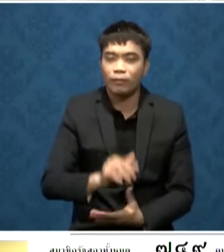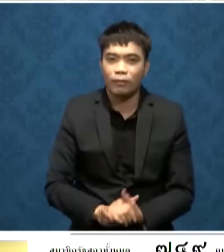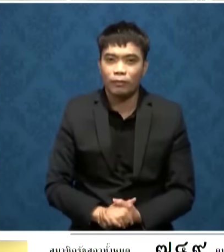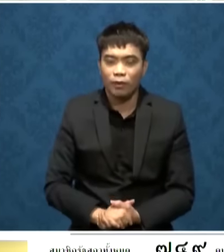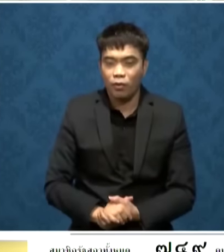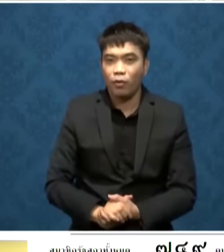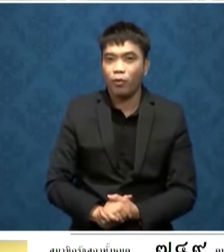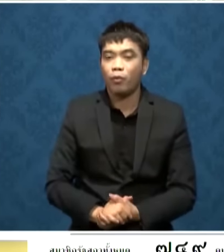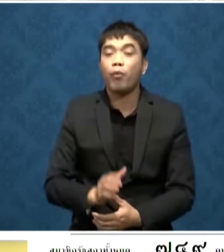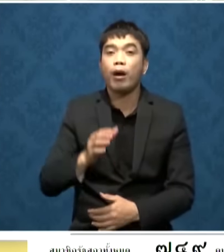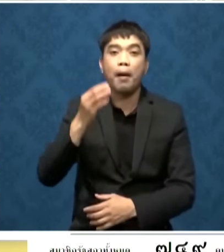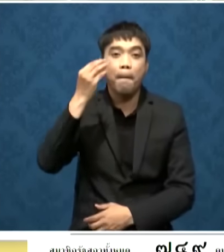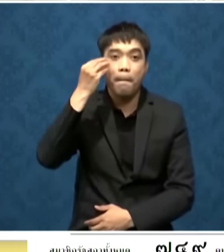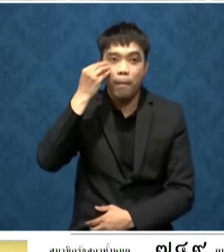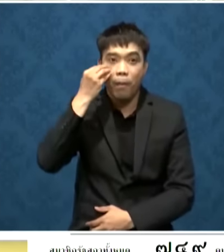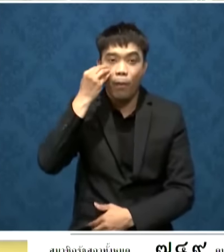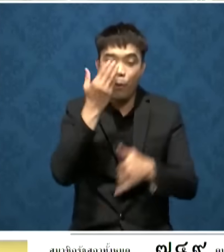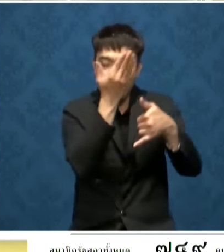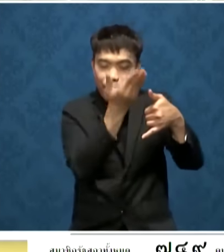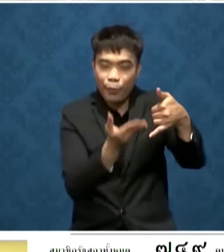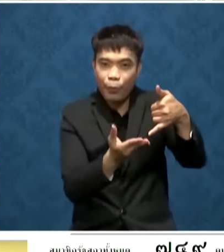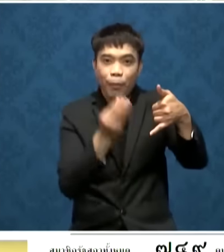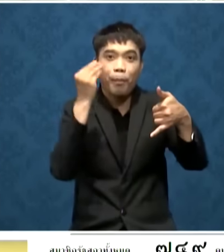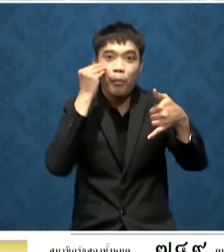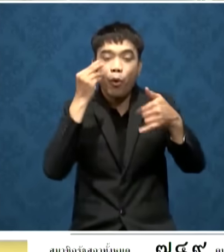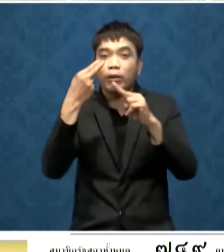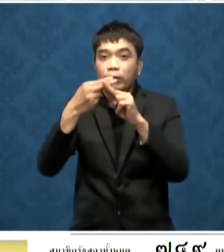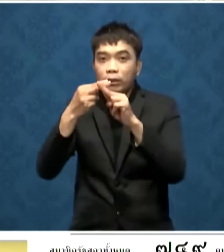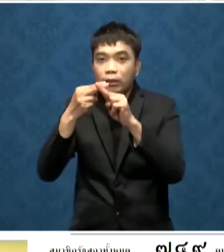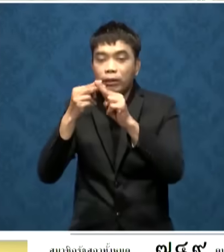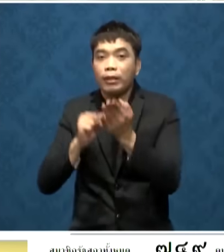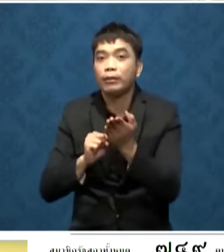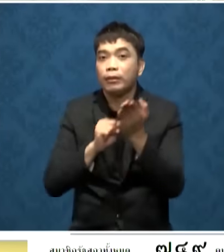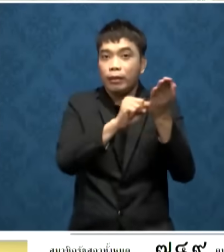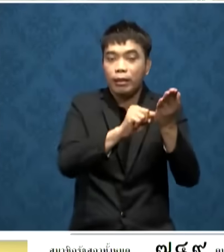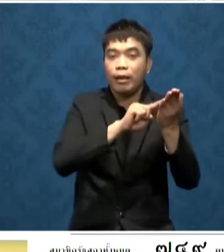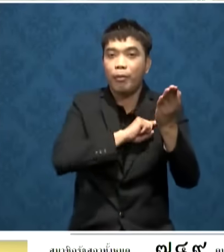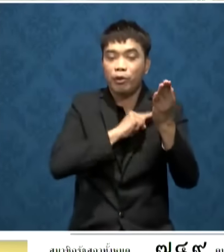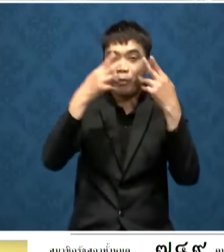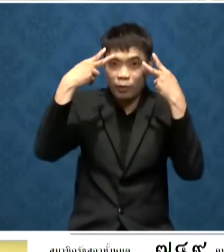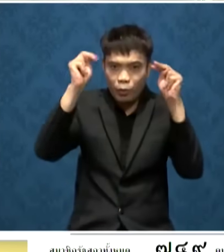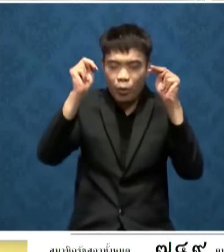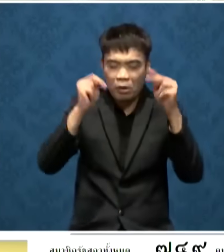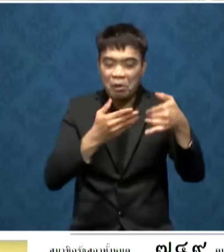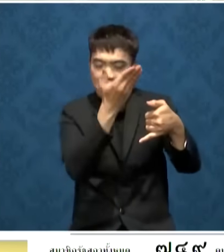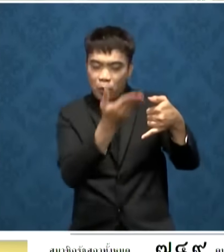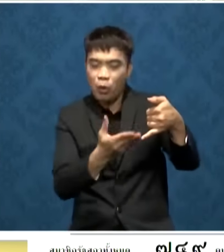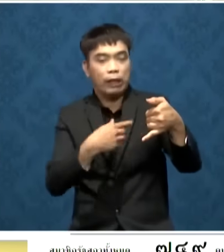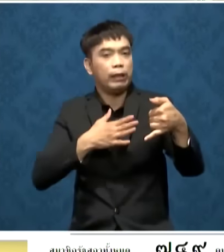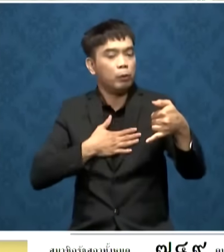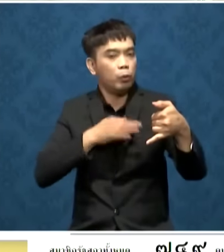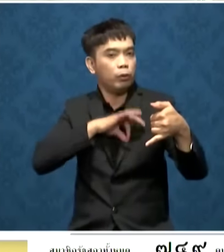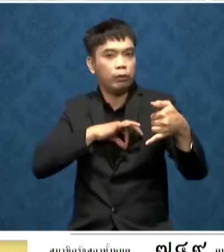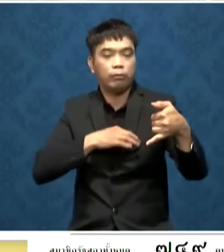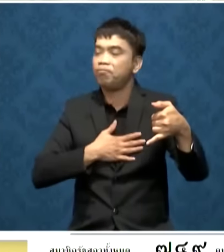ว่าคุณพิธาที่รับการเสนอชื่อเป็นนายกรัฐมนตรีนี้ไม่สมควร